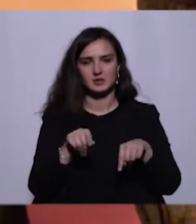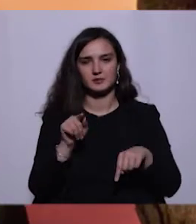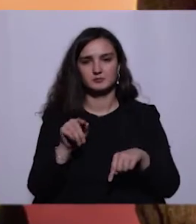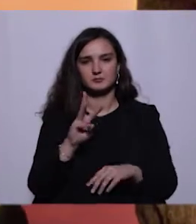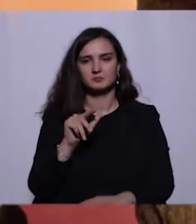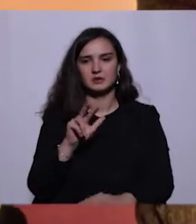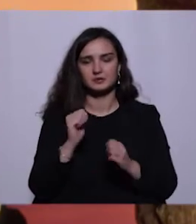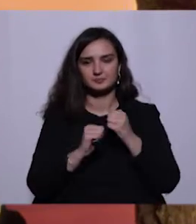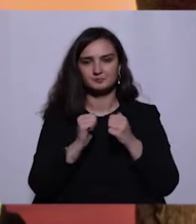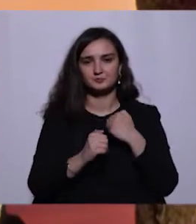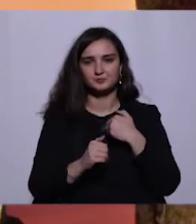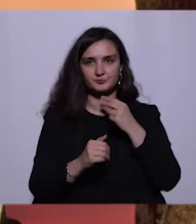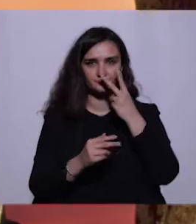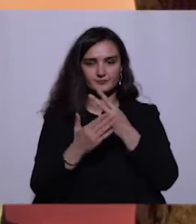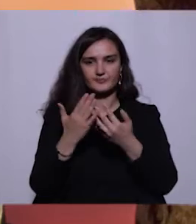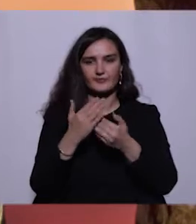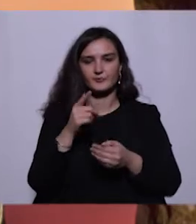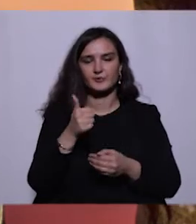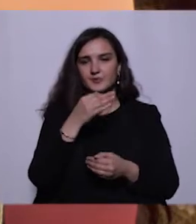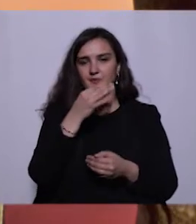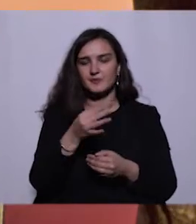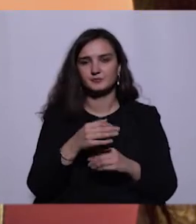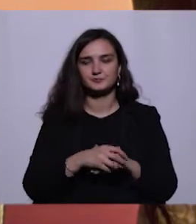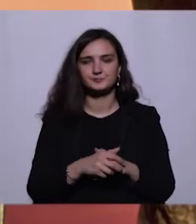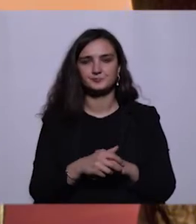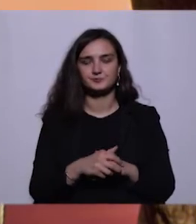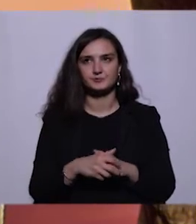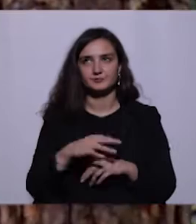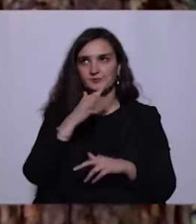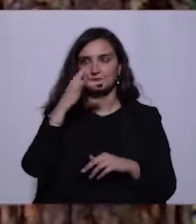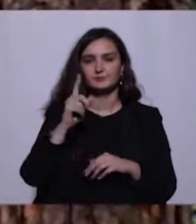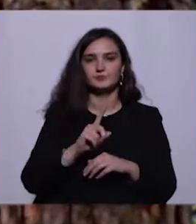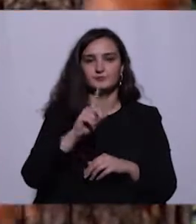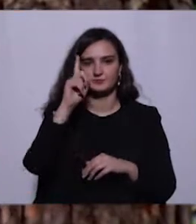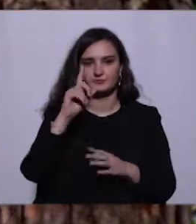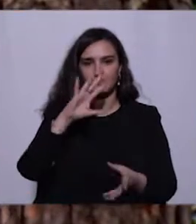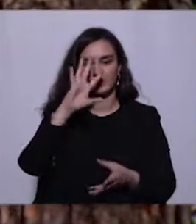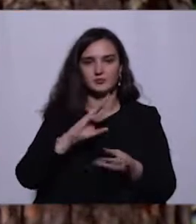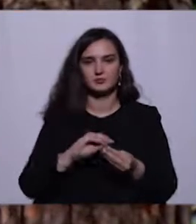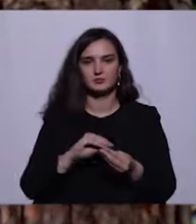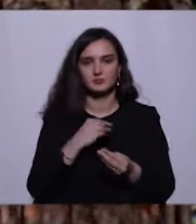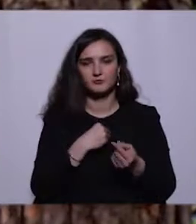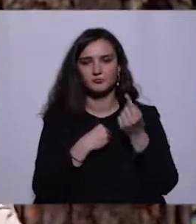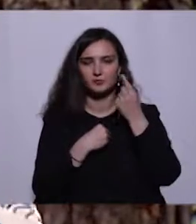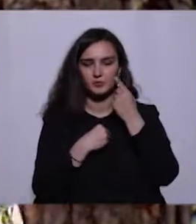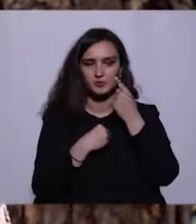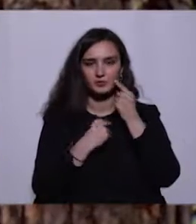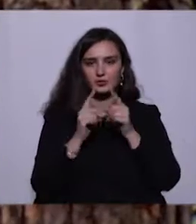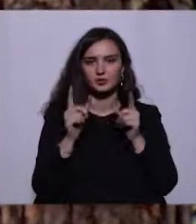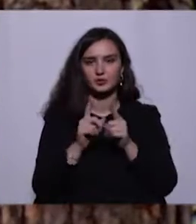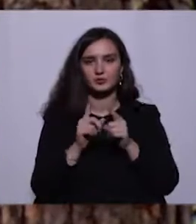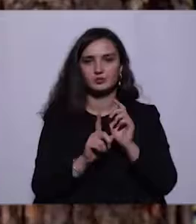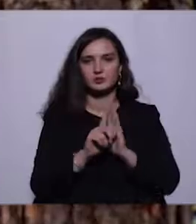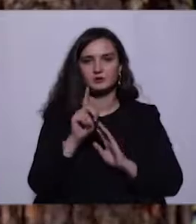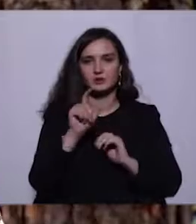ეს მენჰირები მინდოდა მეჩვენებინა, როგორც გითხარით ცისკენ ასული, გამაერთიანებელი. მე ვფიქრობ, რომ თითქოს